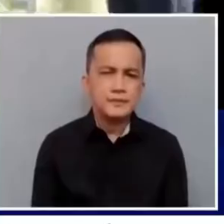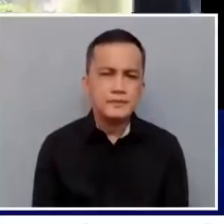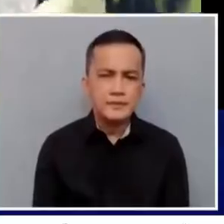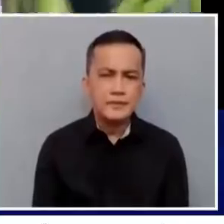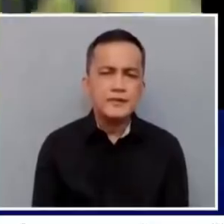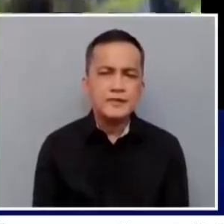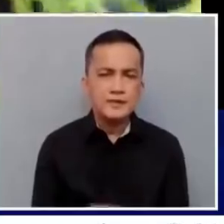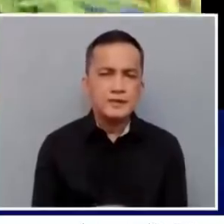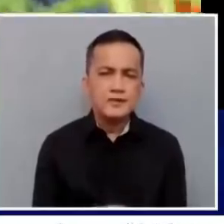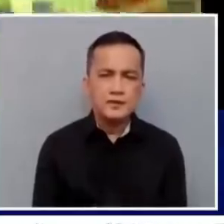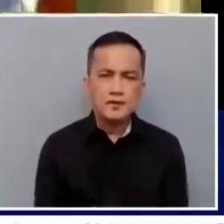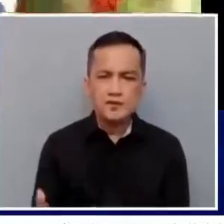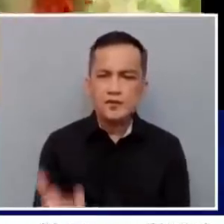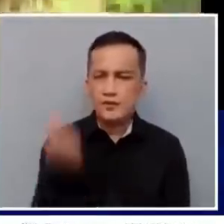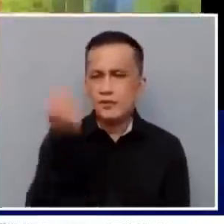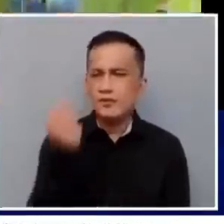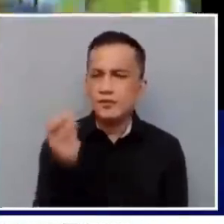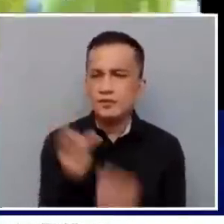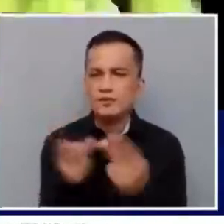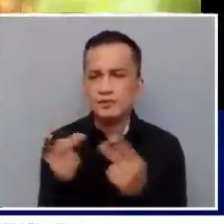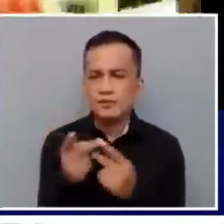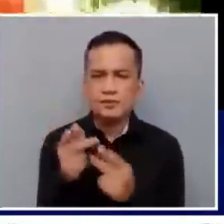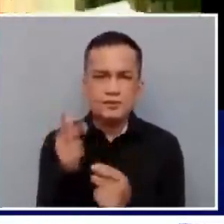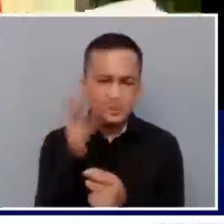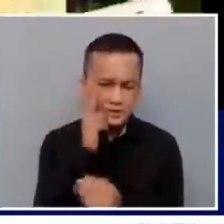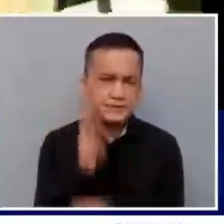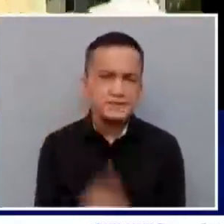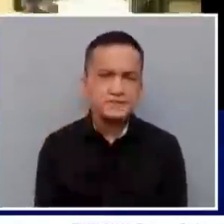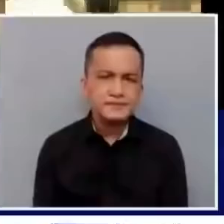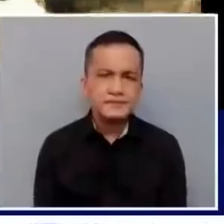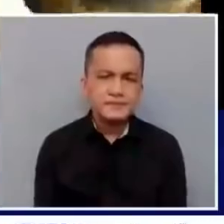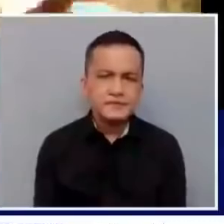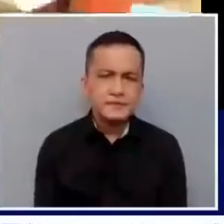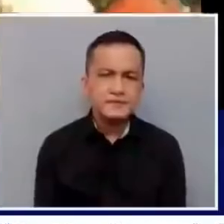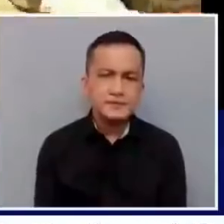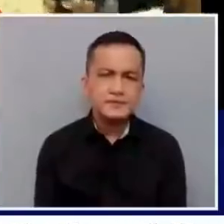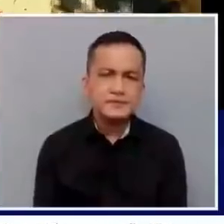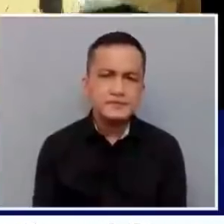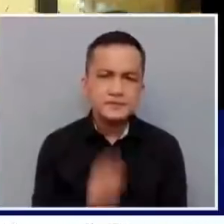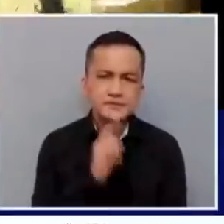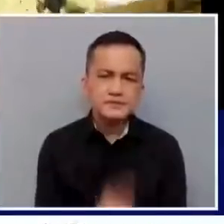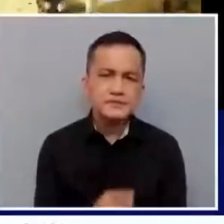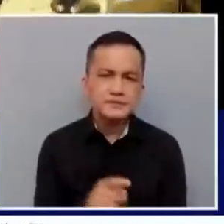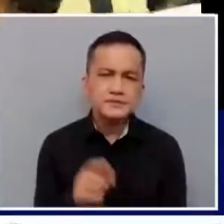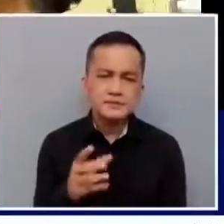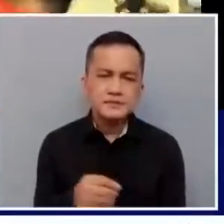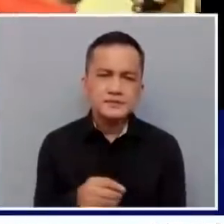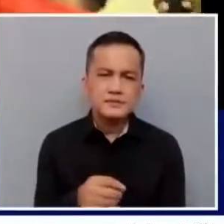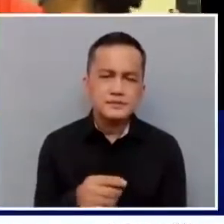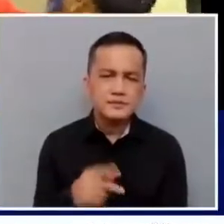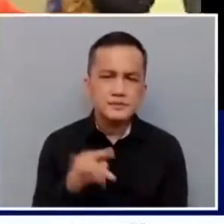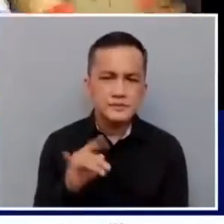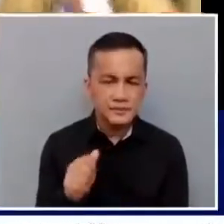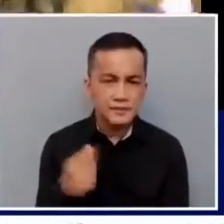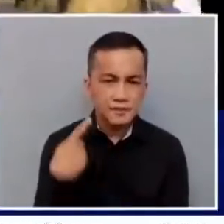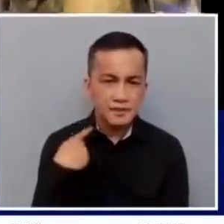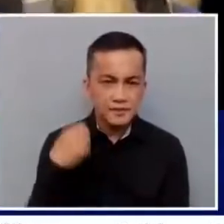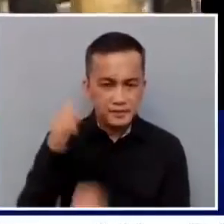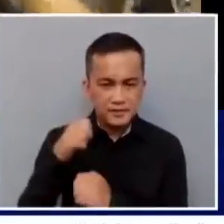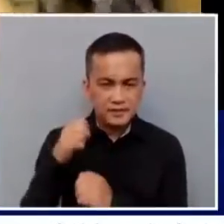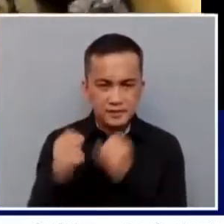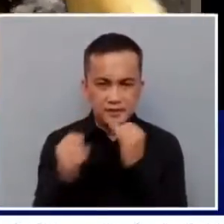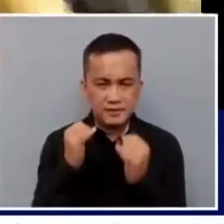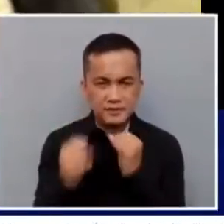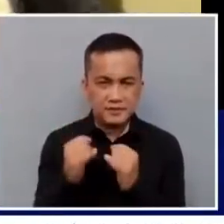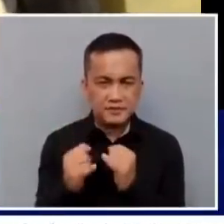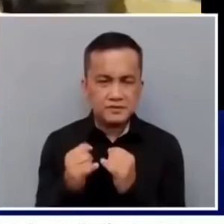siyempre baluarte ito. Ay, oo nga. Talagang ito, hihiwalay sigurado ito. Punto. Pia, ano, may pag-asa ba na ma-interview ninyo